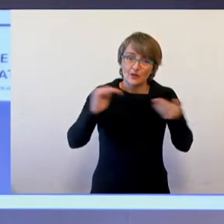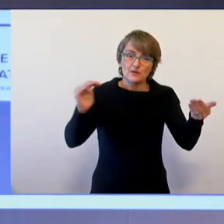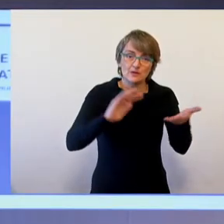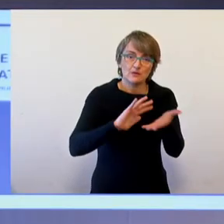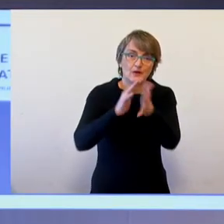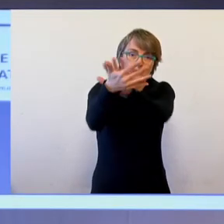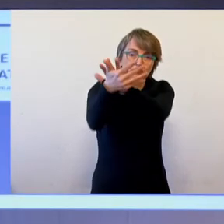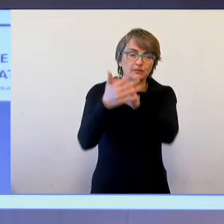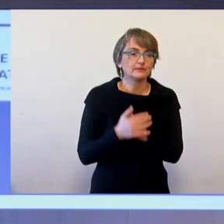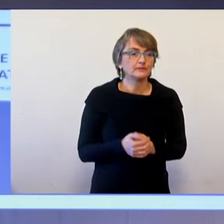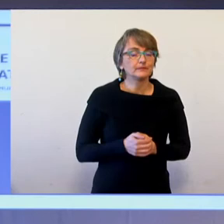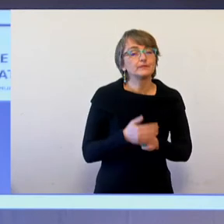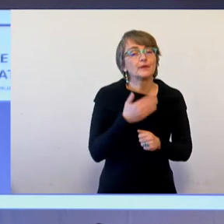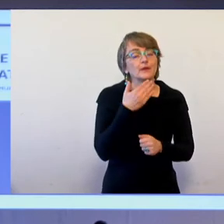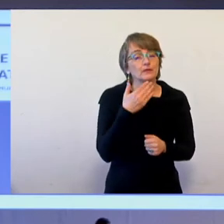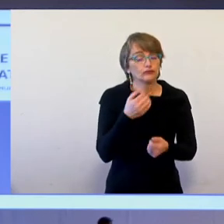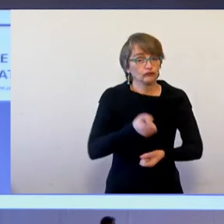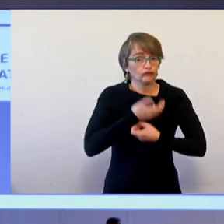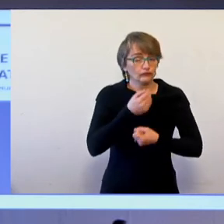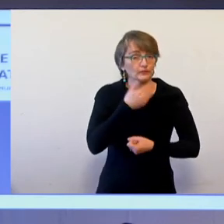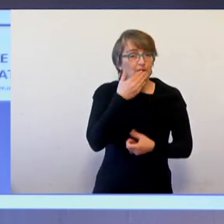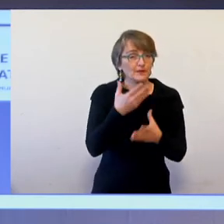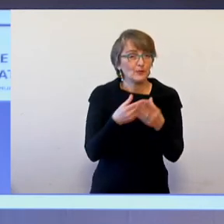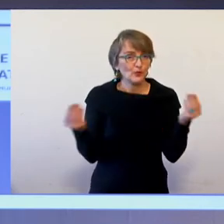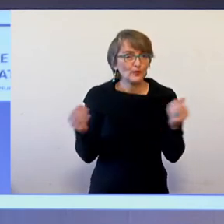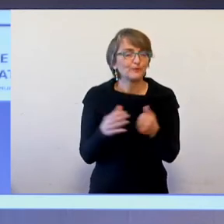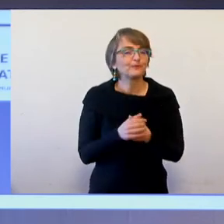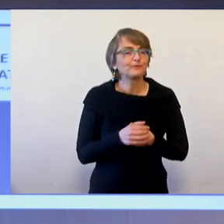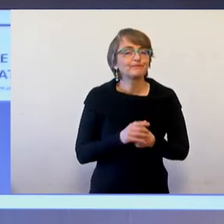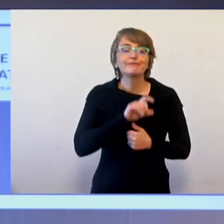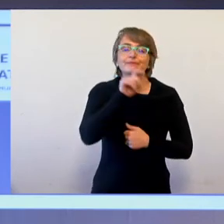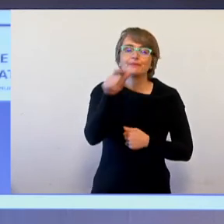Merci beaucoup de votre propos. Alors, madame Doulin.